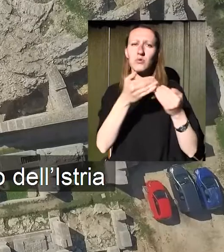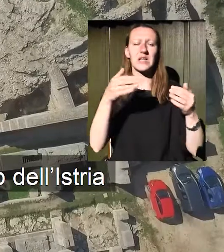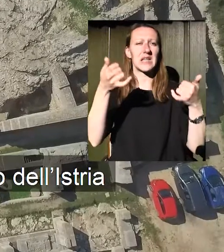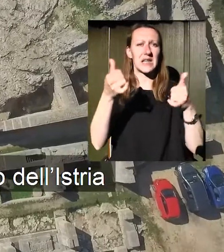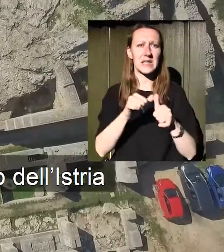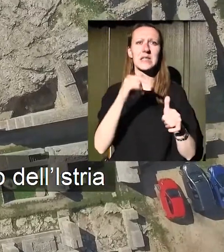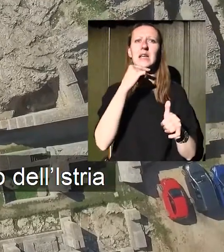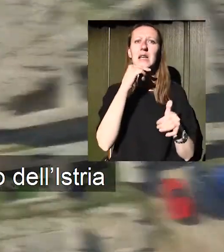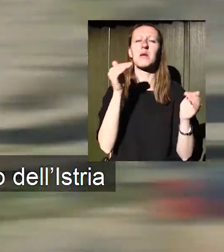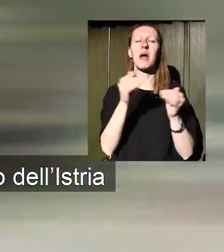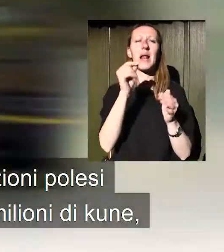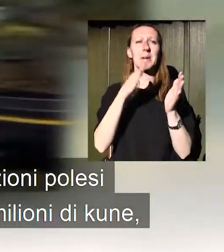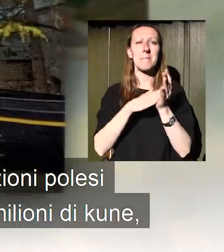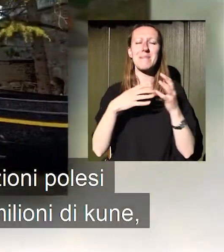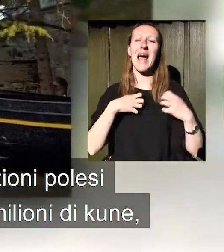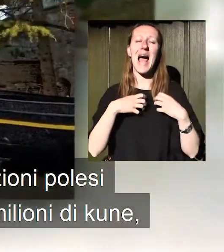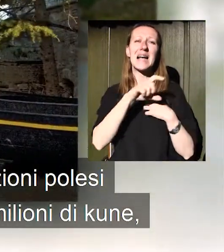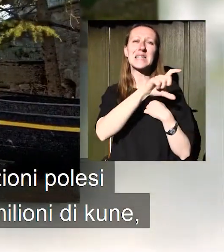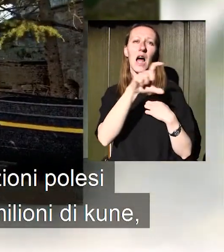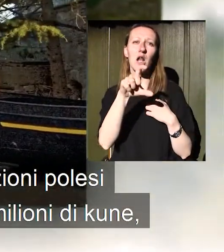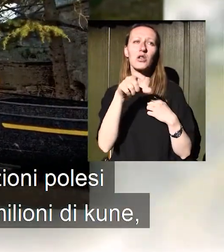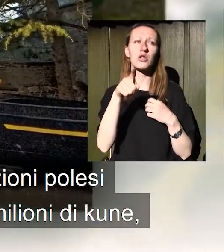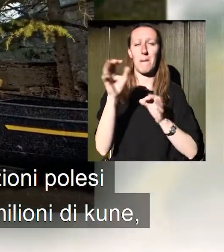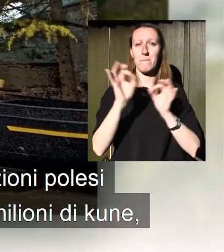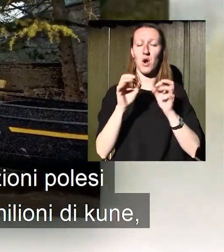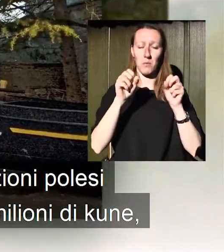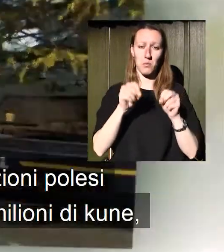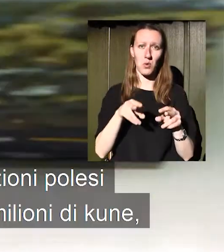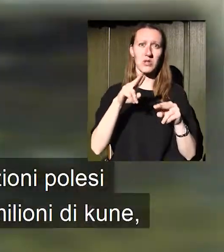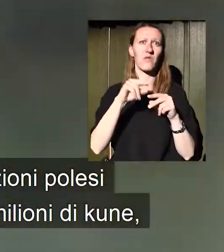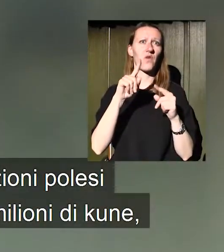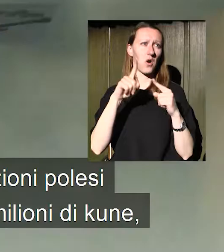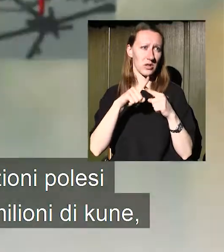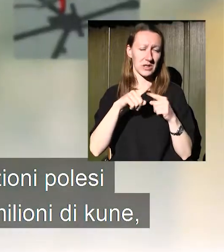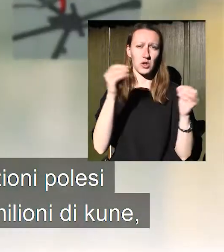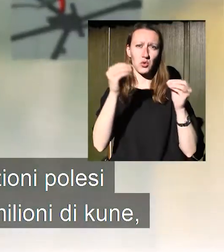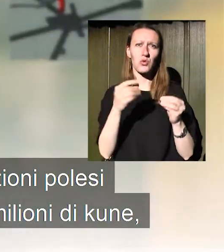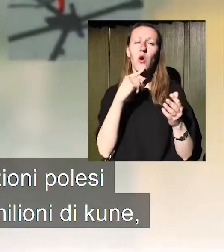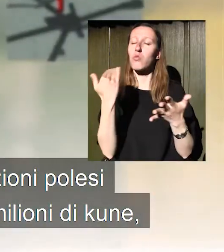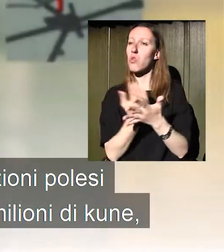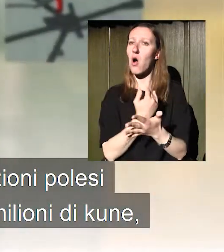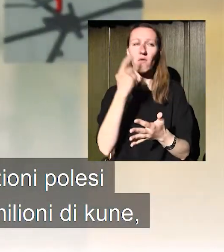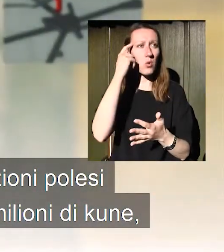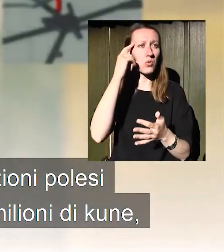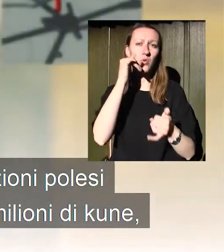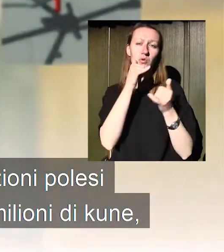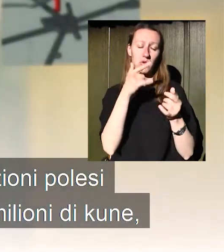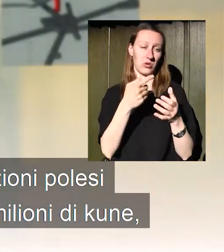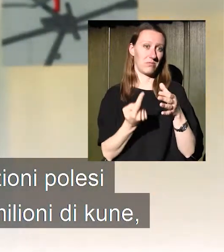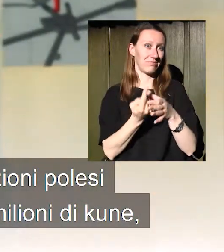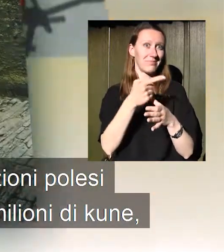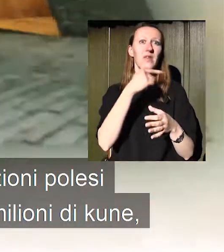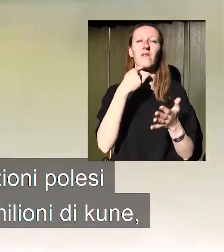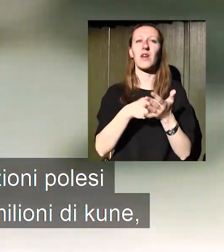i Malo rimsko kazalište. U sklopu projekta Pulski fortifikacijski sustav kao novi kulturno-turistički proizvod